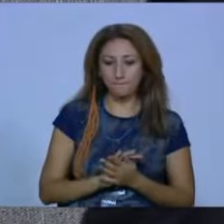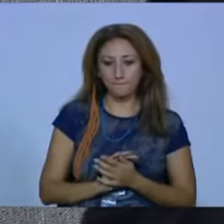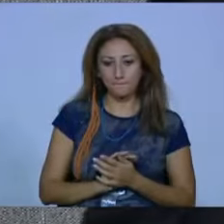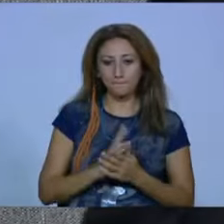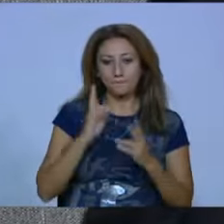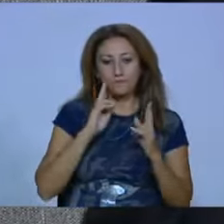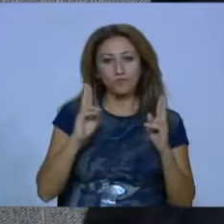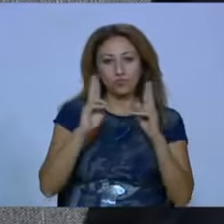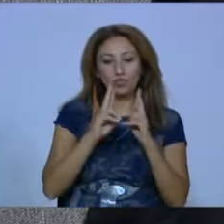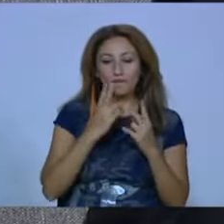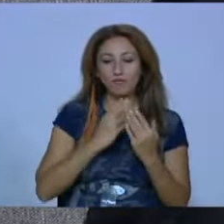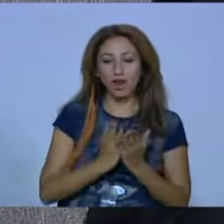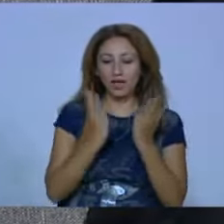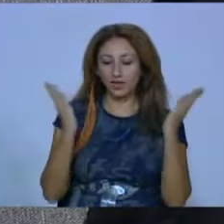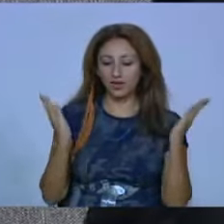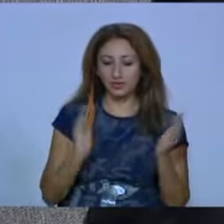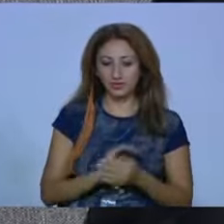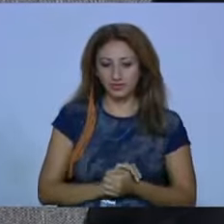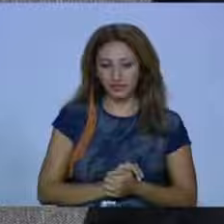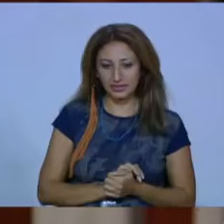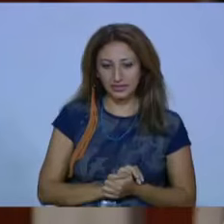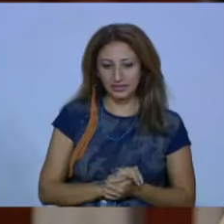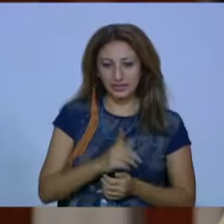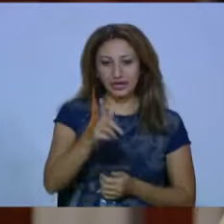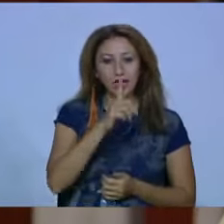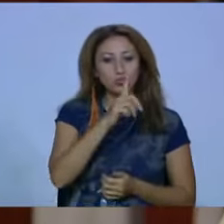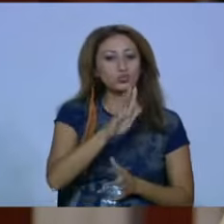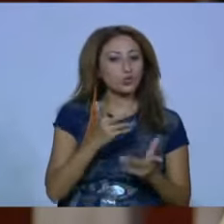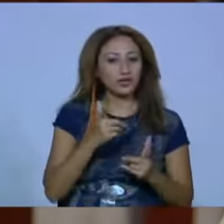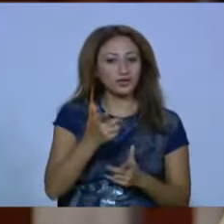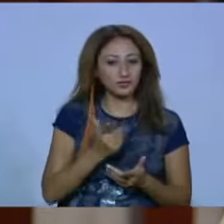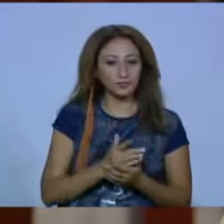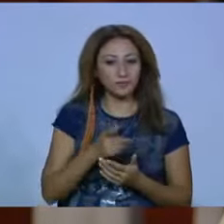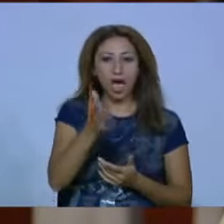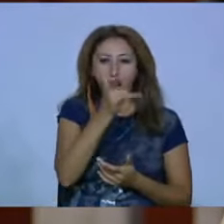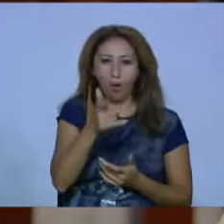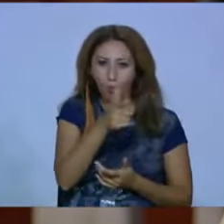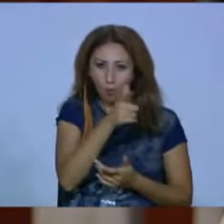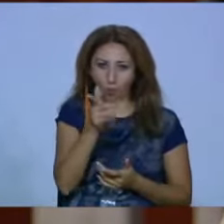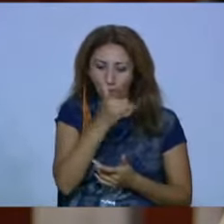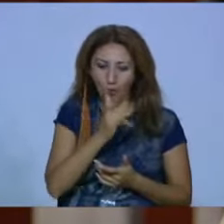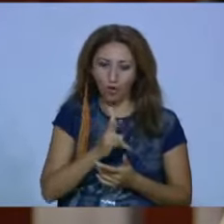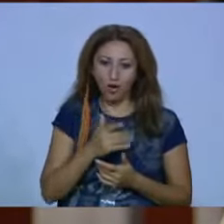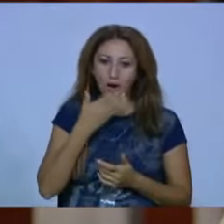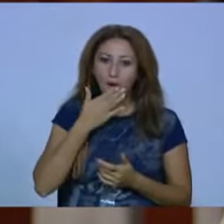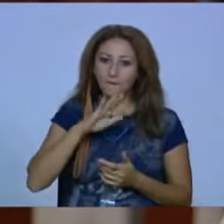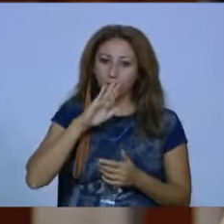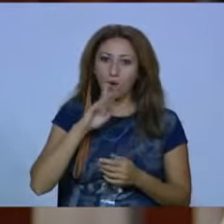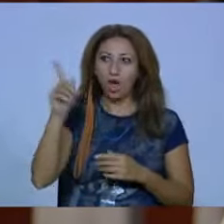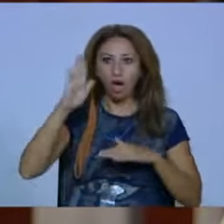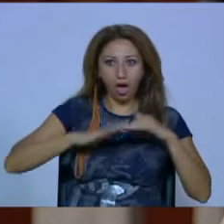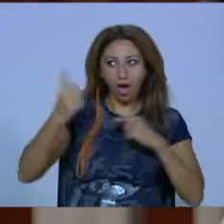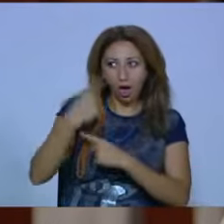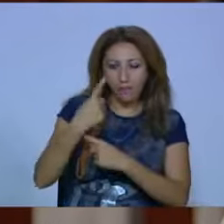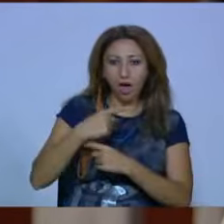على خير. أمين يا رب. عايز تقول له إيه بقى النهاردة في ذكرى ميلاد؟ عايز أقول له الحمد لله أنا عايش زي ما أنت ربيتني